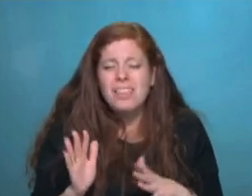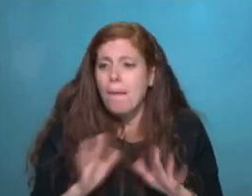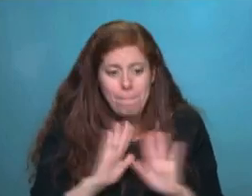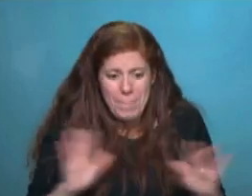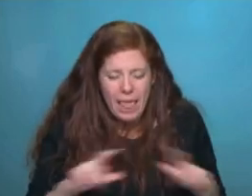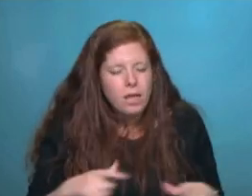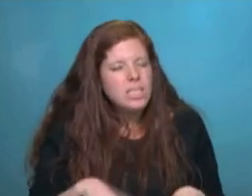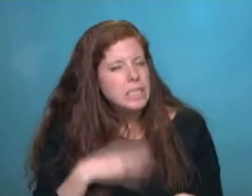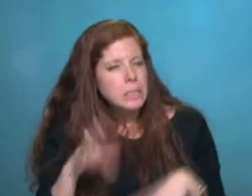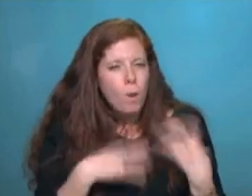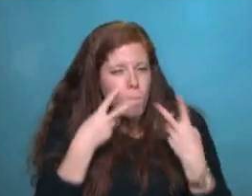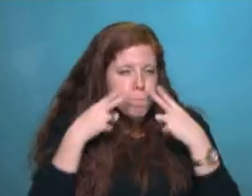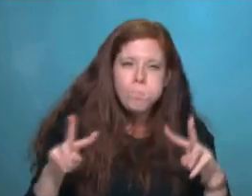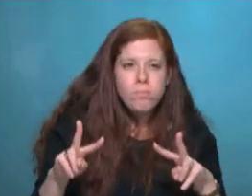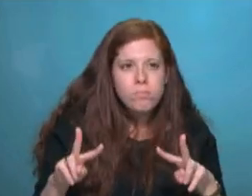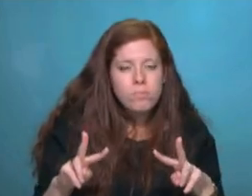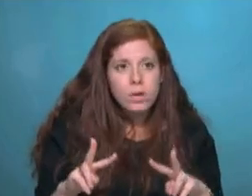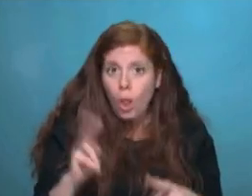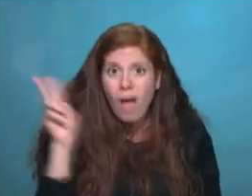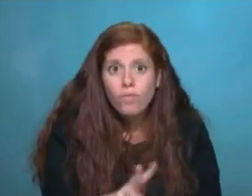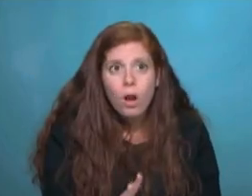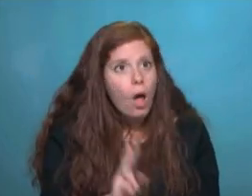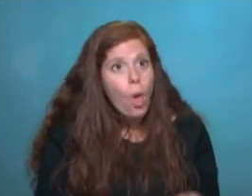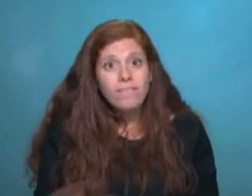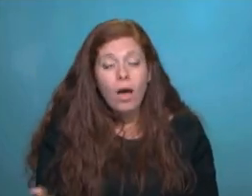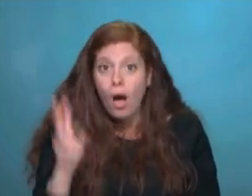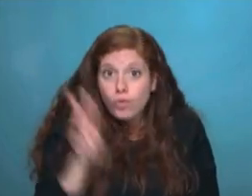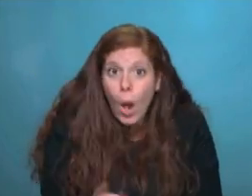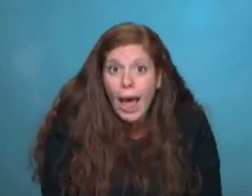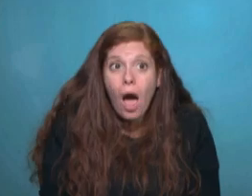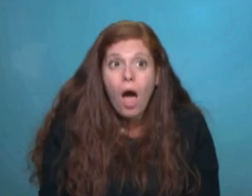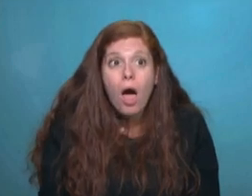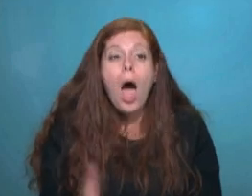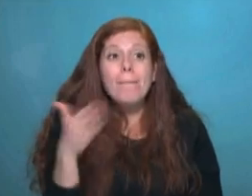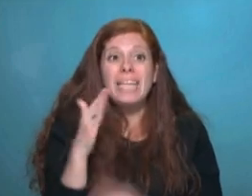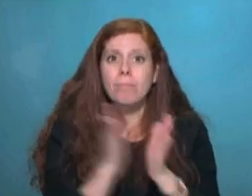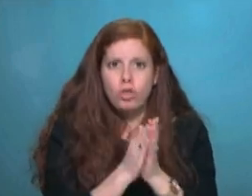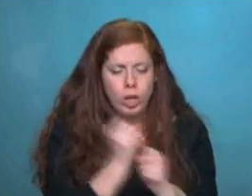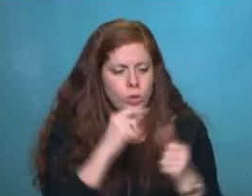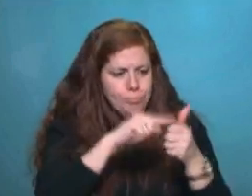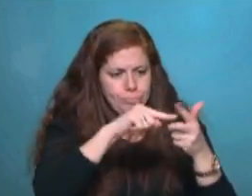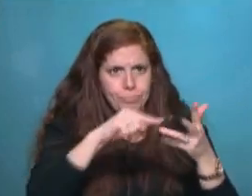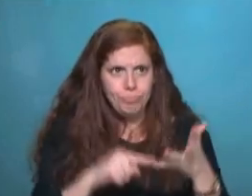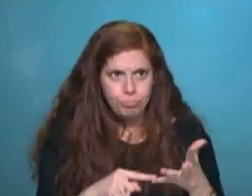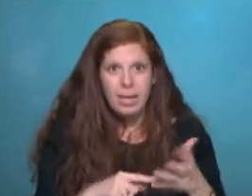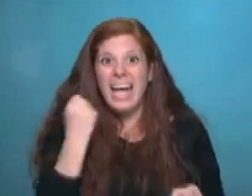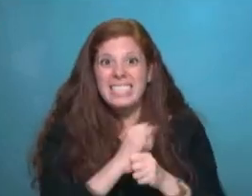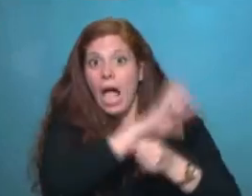יצאתי רותחת ממשרד. כאילו, עבדו עליך. לא פייר. עבדו עליך. המדינה ביקשה ממך לעשות א', ב', ג', ד',